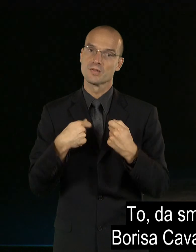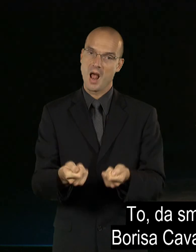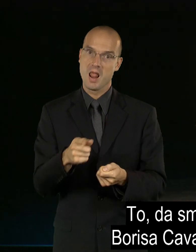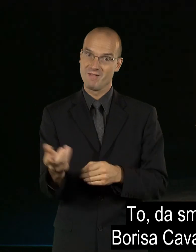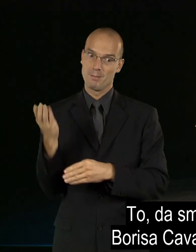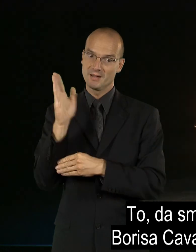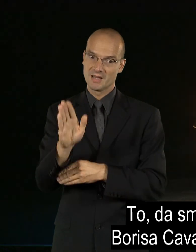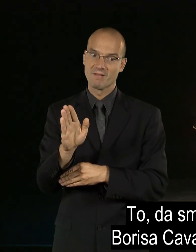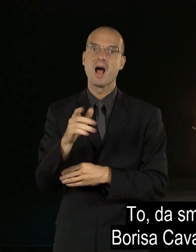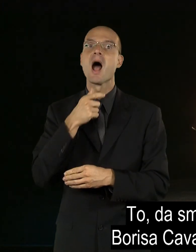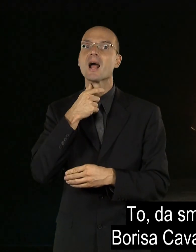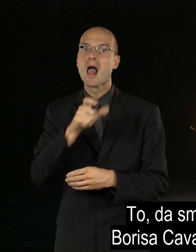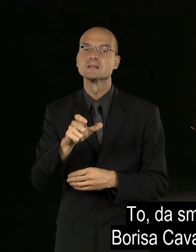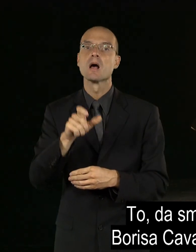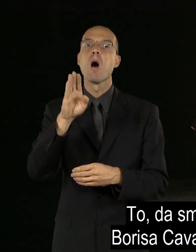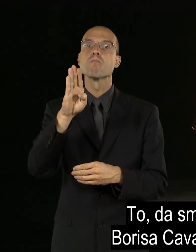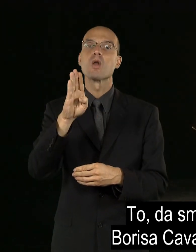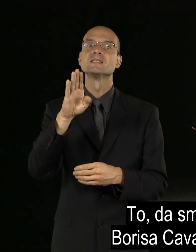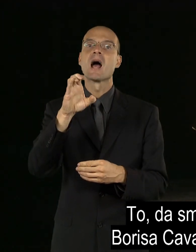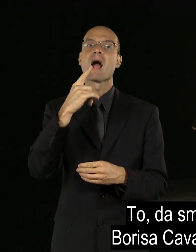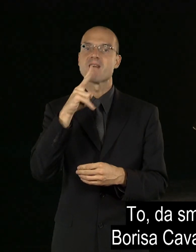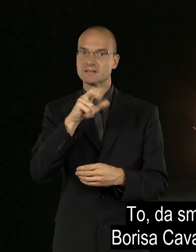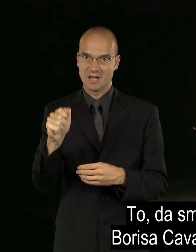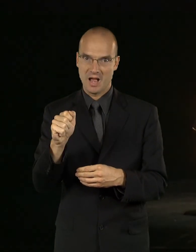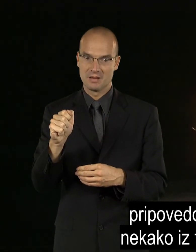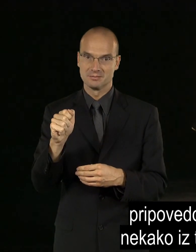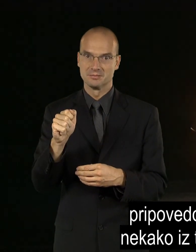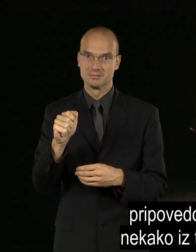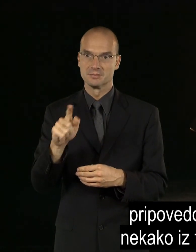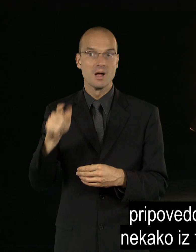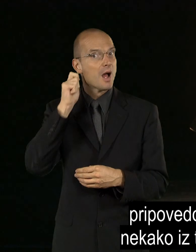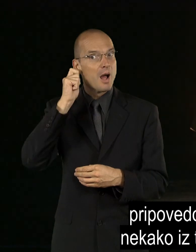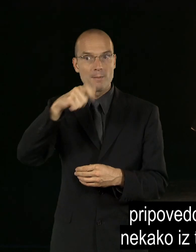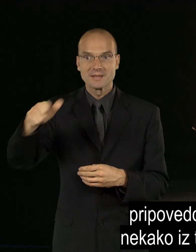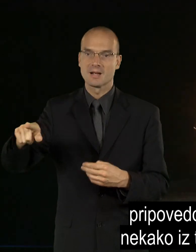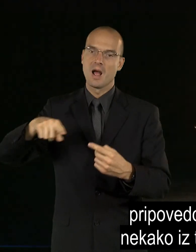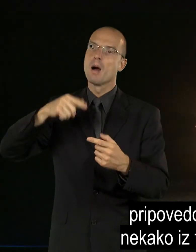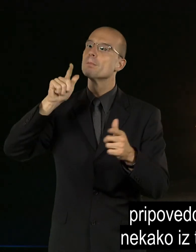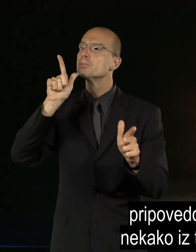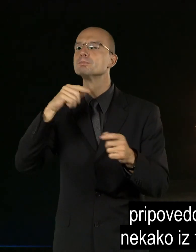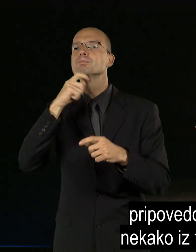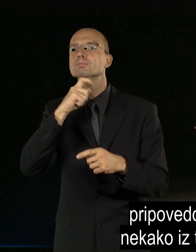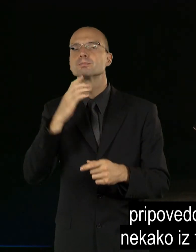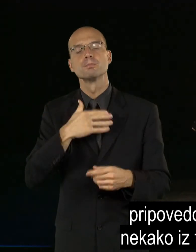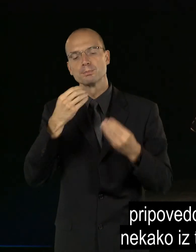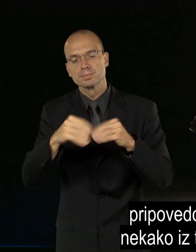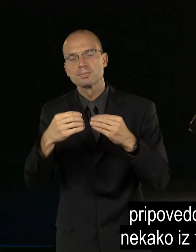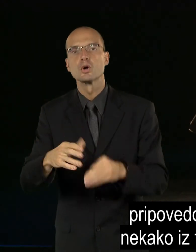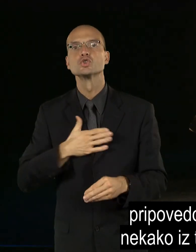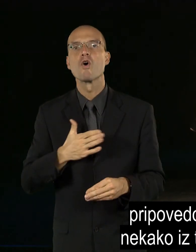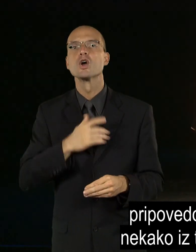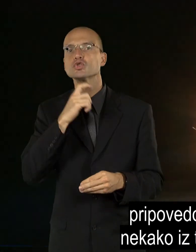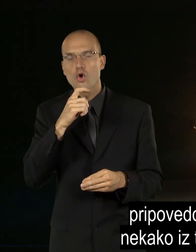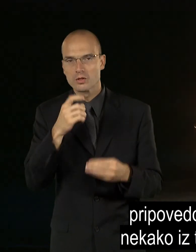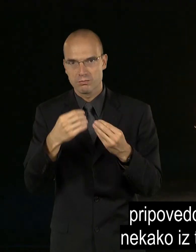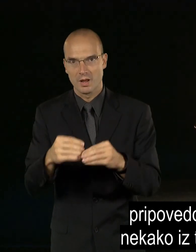v predstavo glas od Borisa Cavazze, naprimer, kjer so plesalke pripovedovale svoje zgodbe, je nekako iz